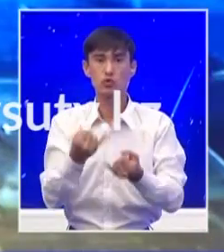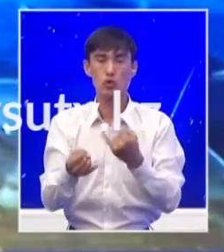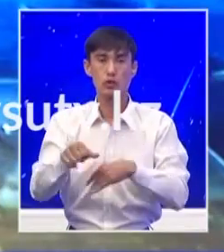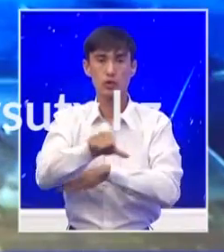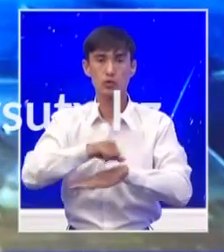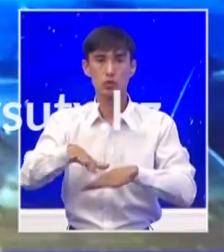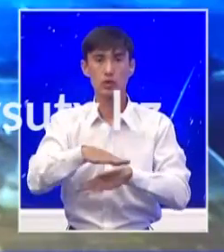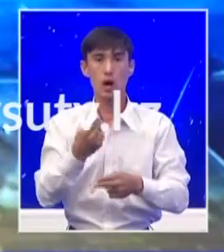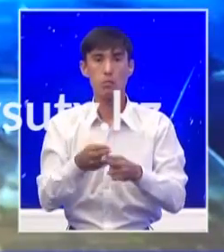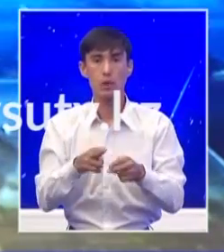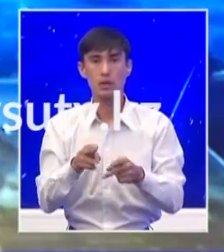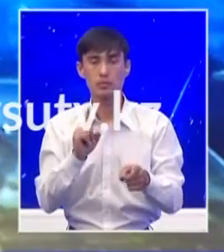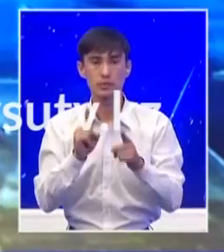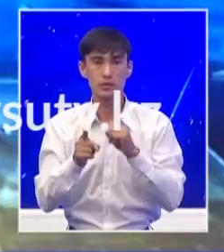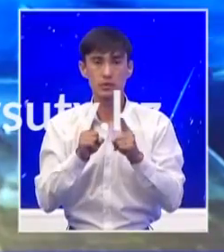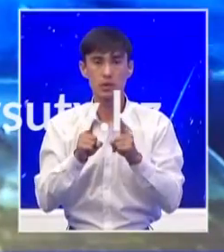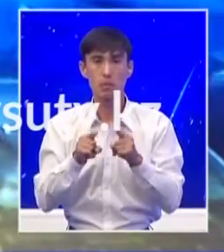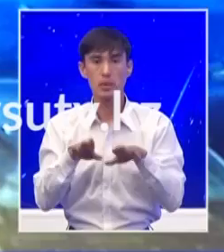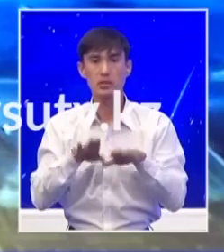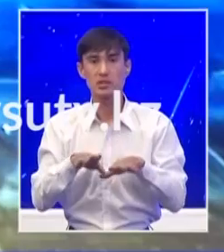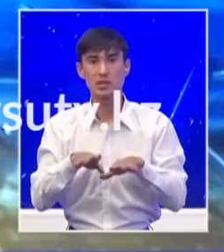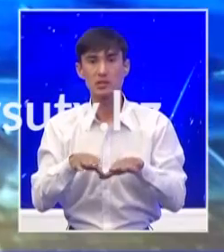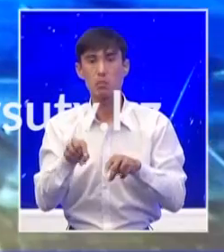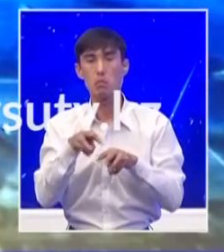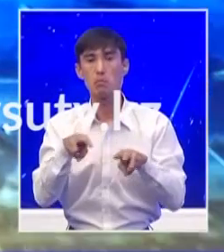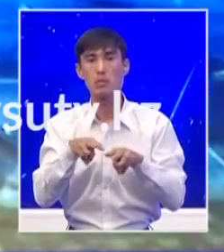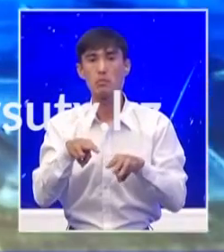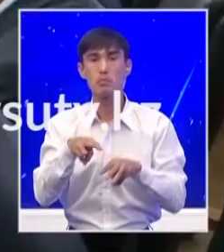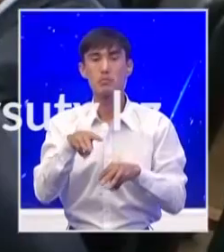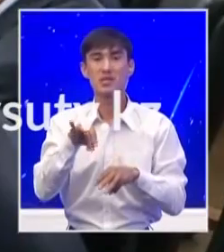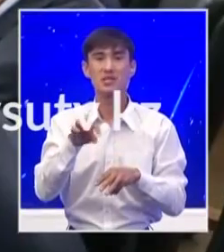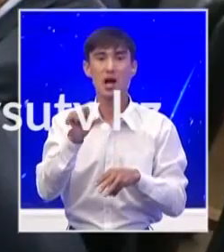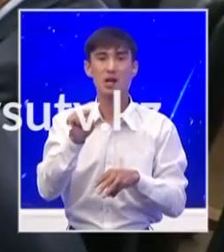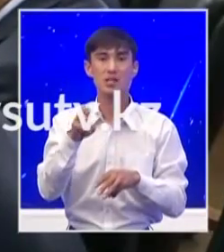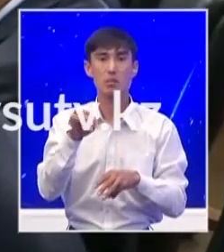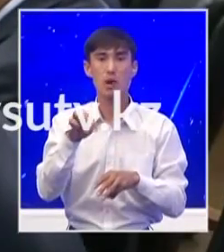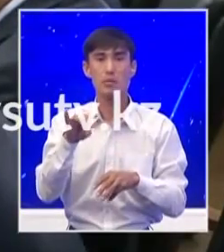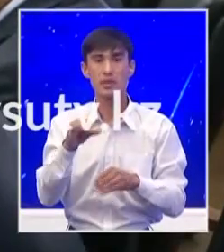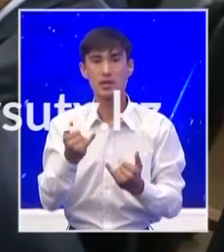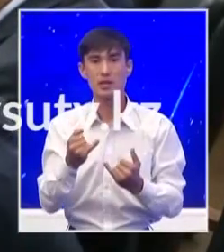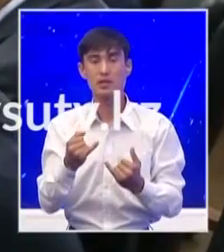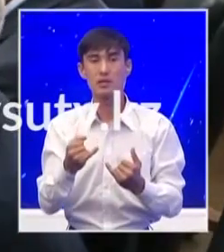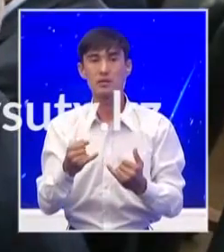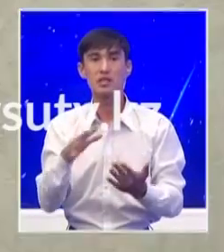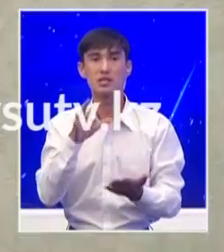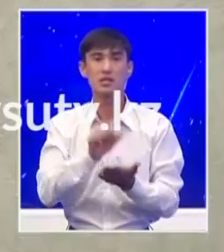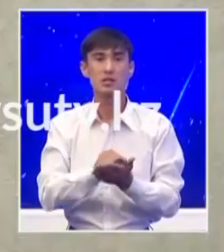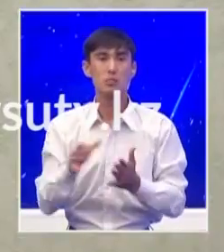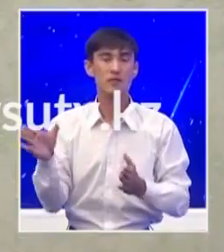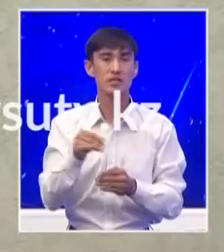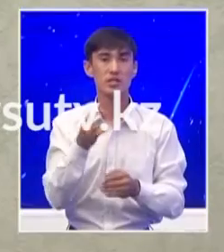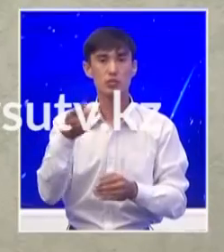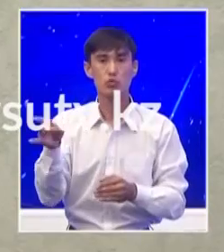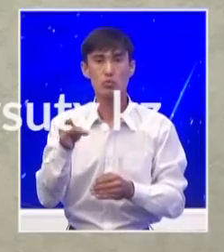правительственного заседания под председательством премьер-министра страны Аскара Мамина. На данный момент занятость инфекционных коек по всей республике